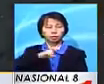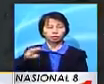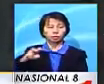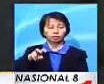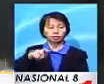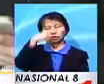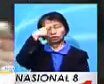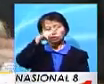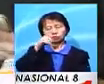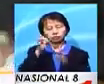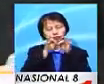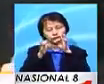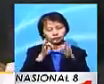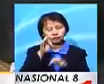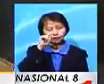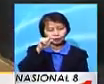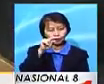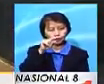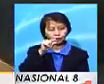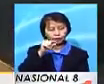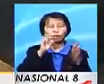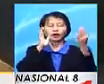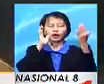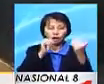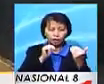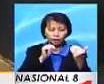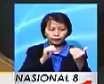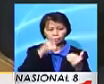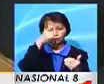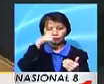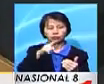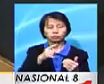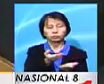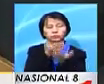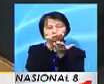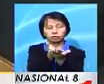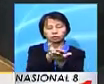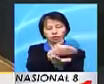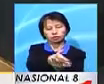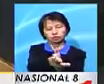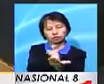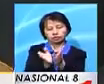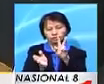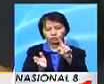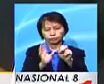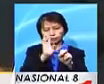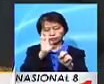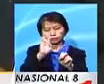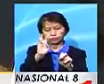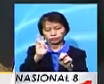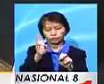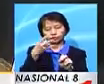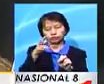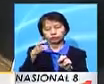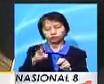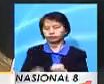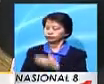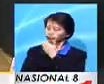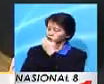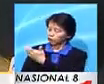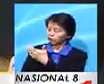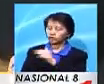bagi memberikan sedikit ya, harapan untuk pembentangan bajet 2017. Terima kasih kerana bersama dengan kami di